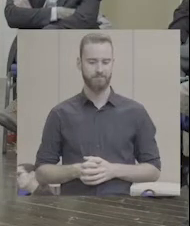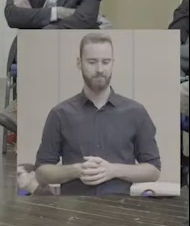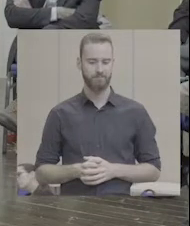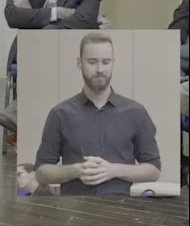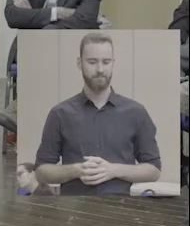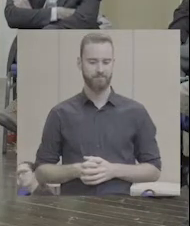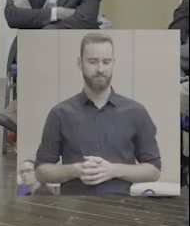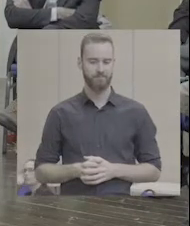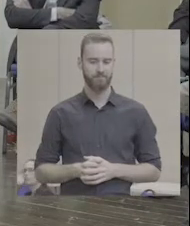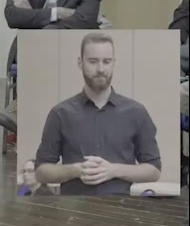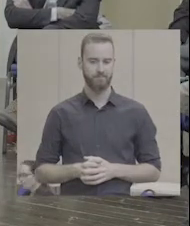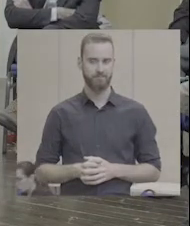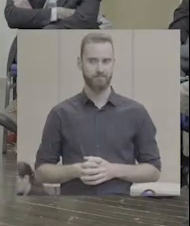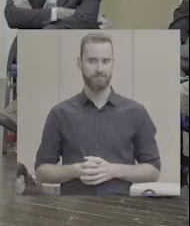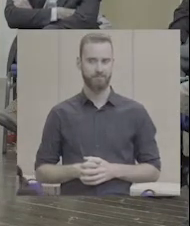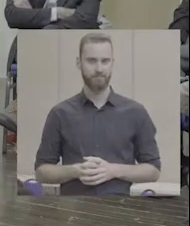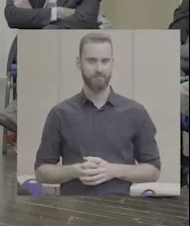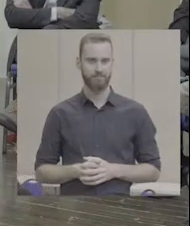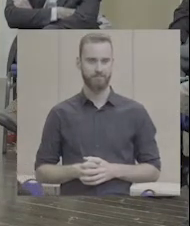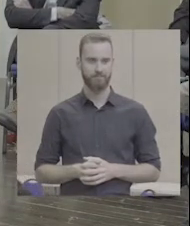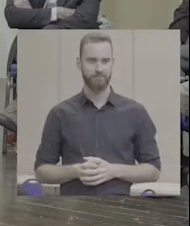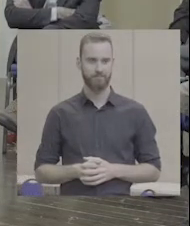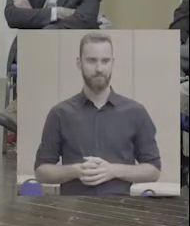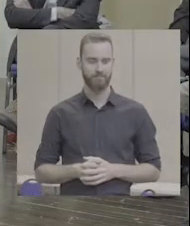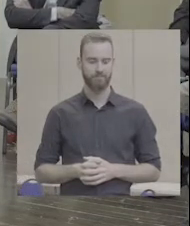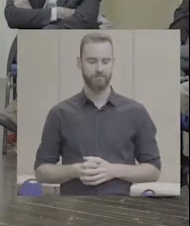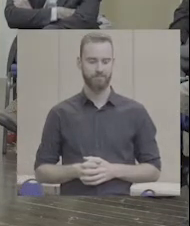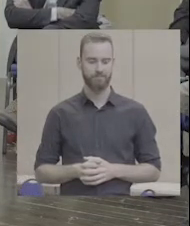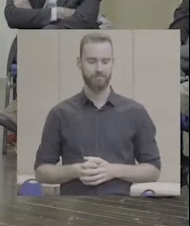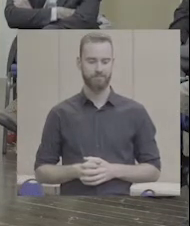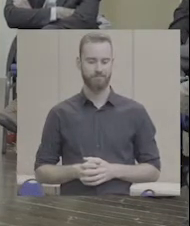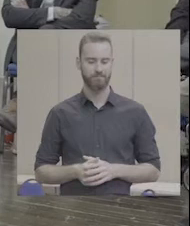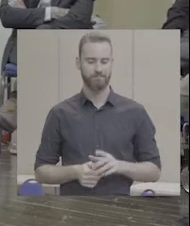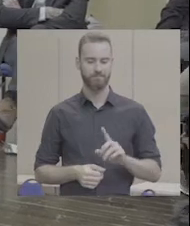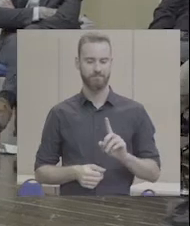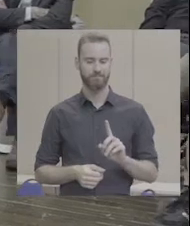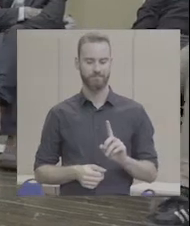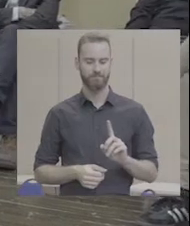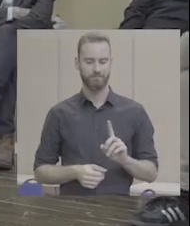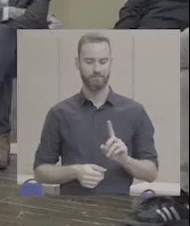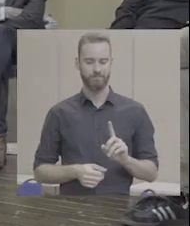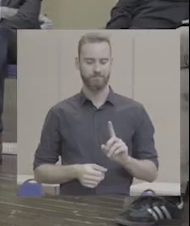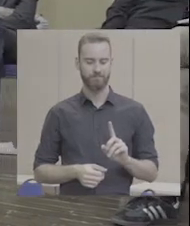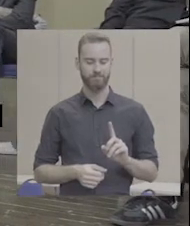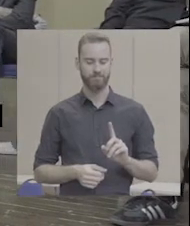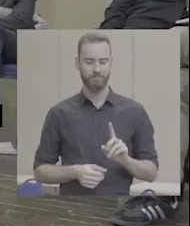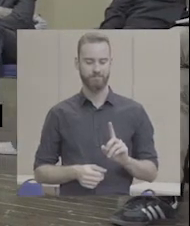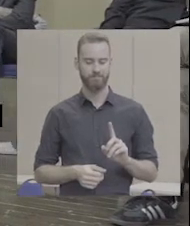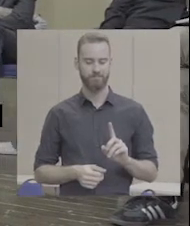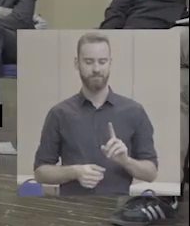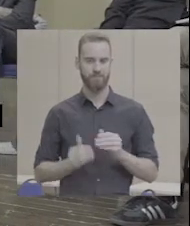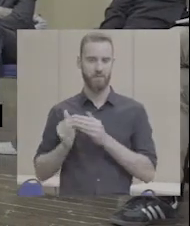parler avec un enfant handicapé.